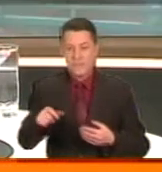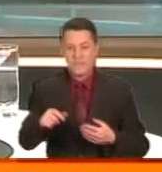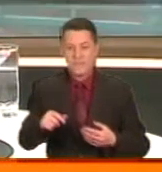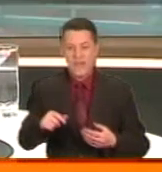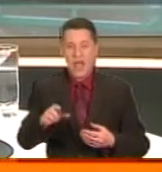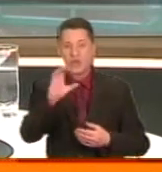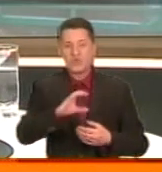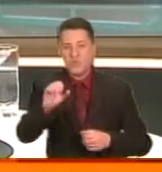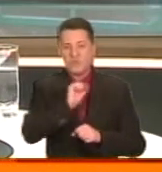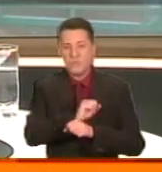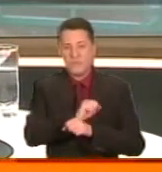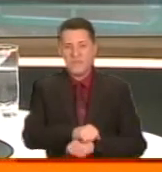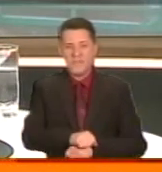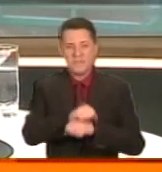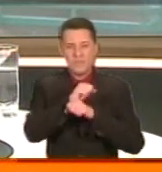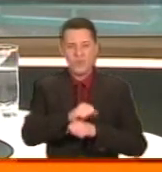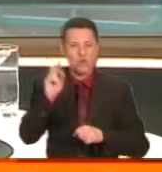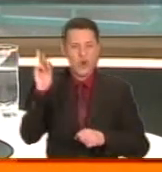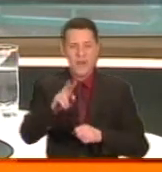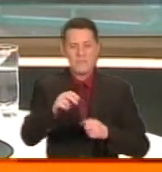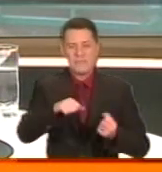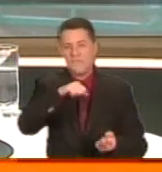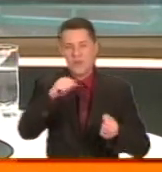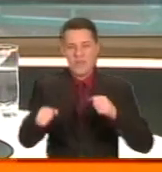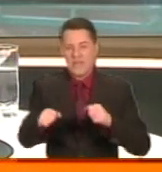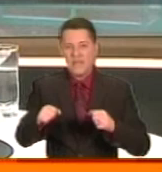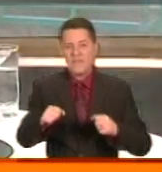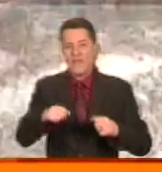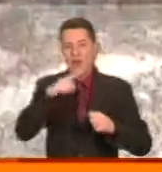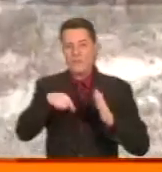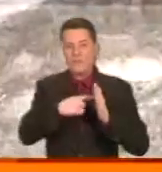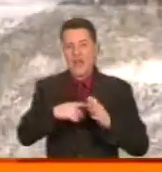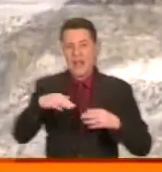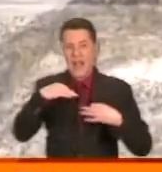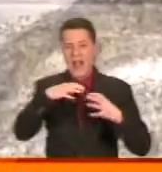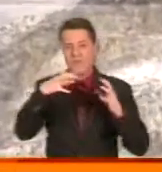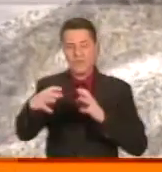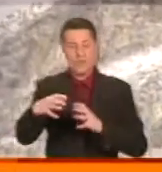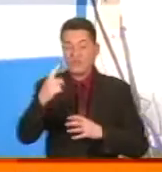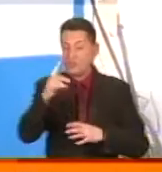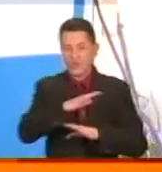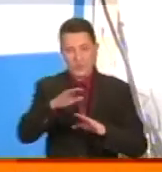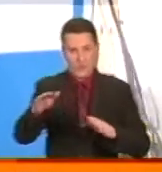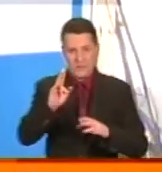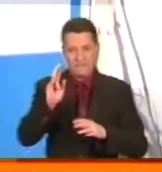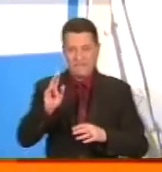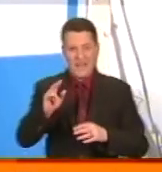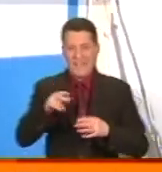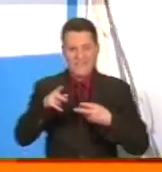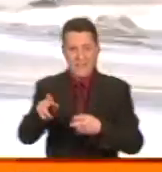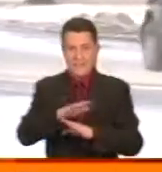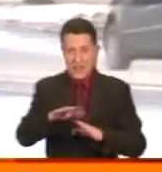Суми зупинилися через бунт тролейбусників і водіїв комунальних автобусів. Жоден кермувальник не виїхав із депа, тож пасажири